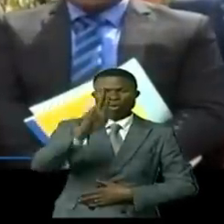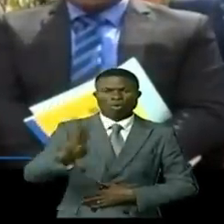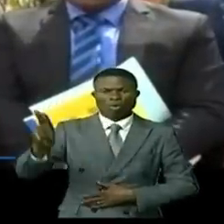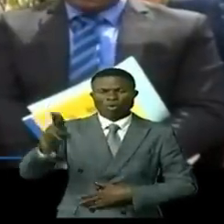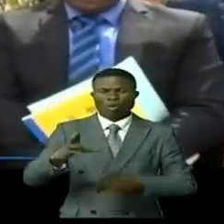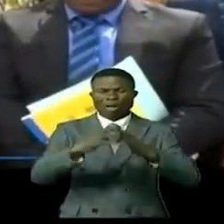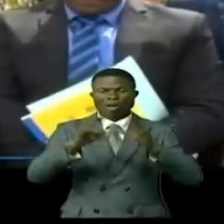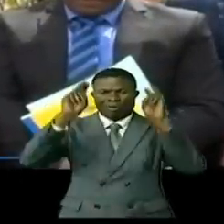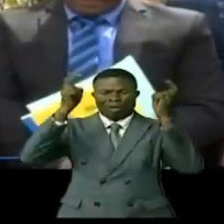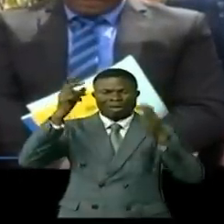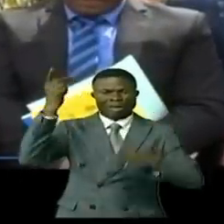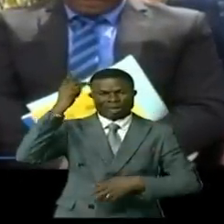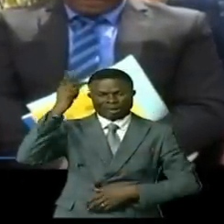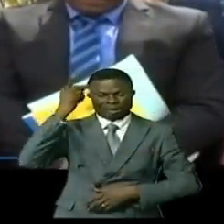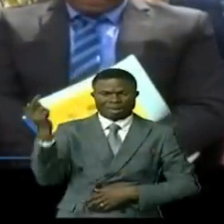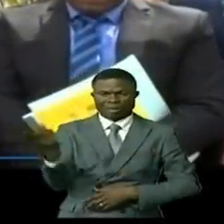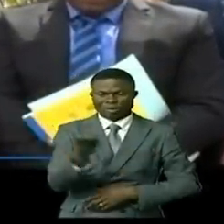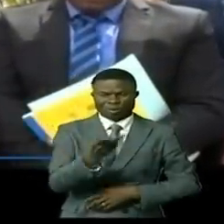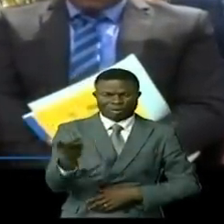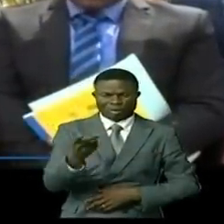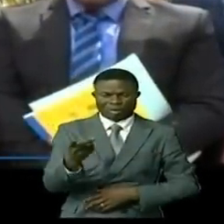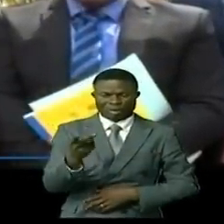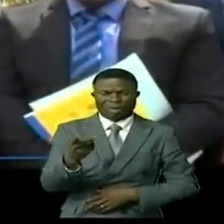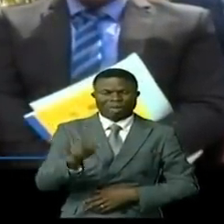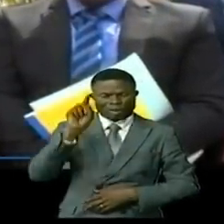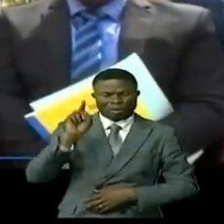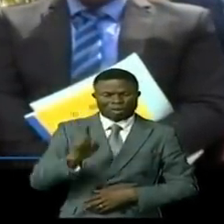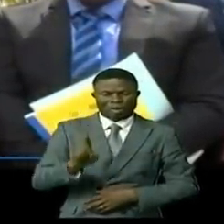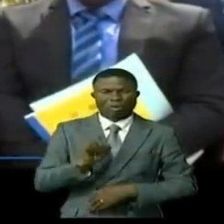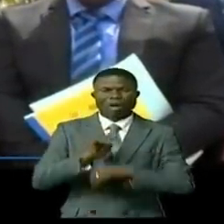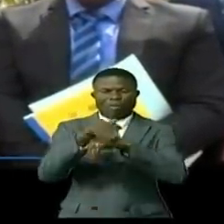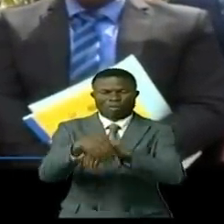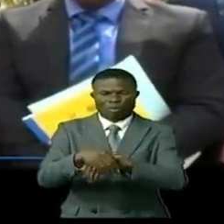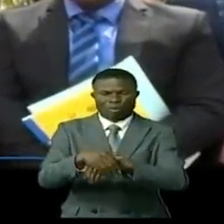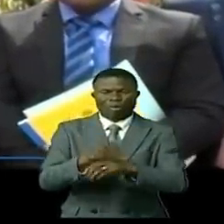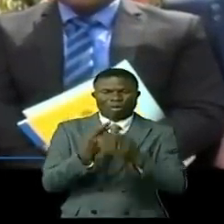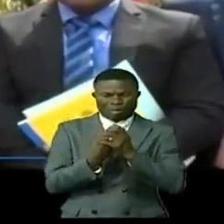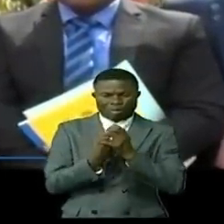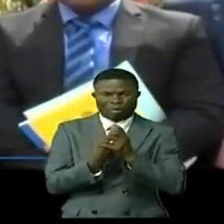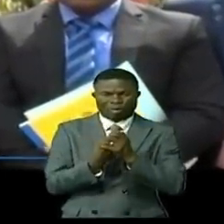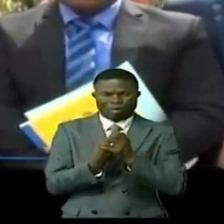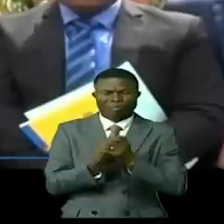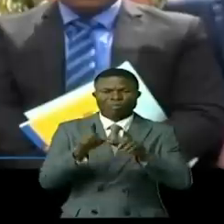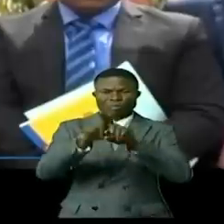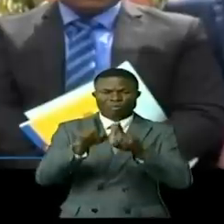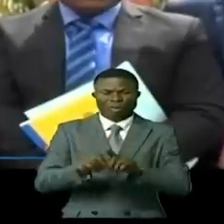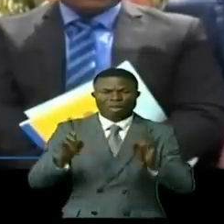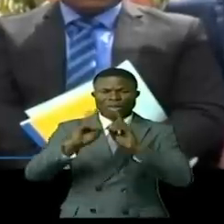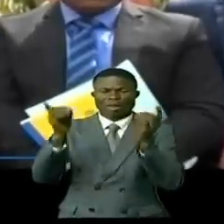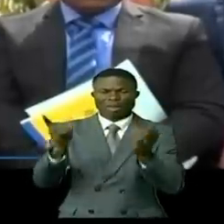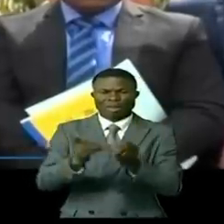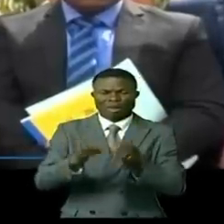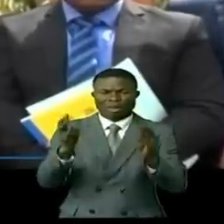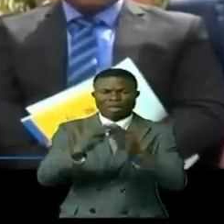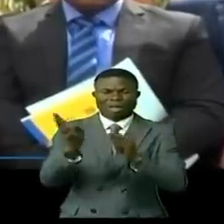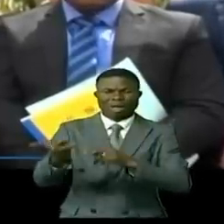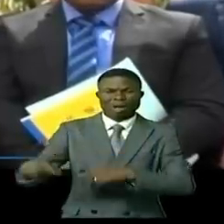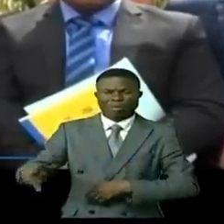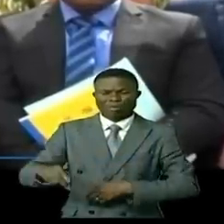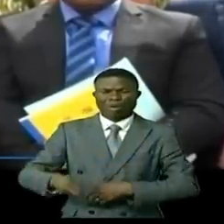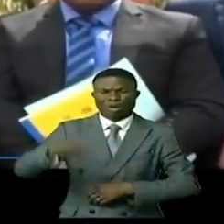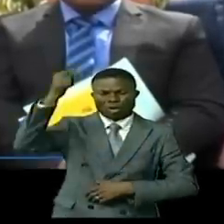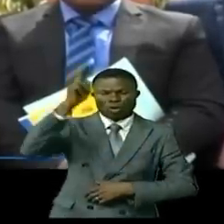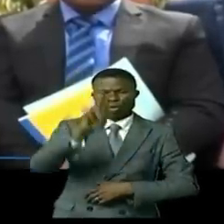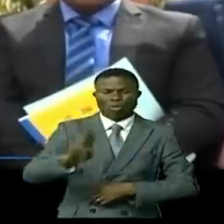la ville-province de Kinshasa qui devra intervenir dans les prochains jours. Ainsi, la délégation de l'Assemblée provinciale du Haut-Ouélé